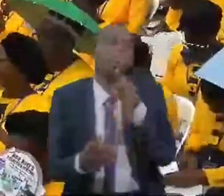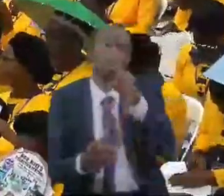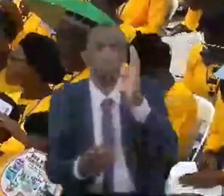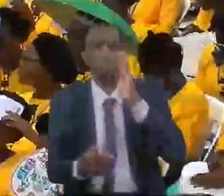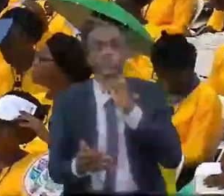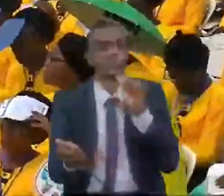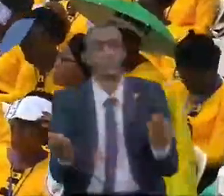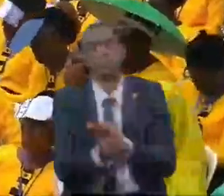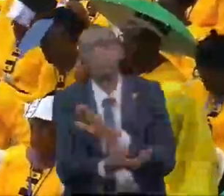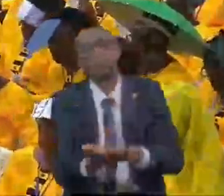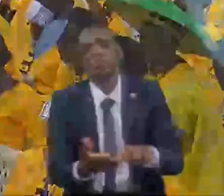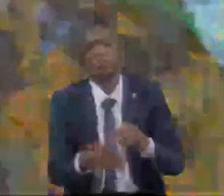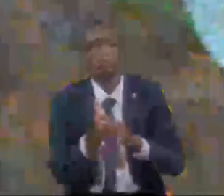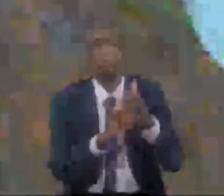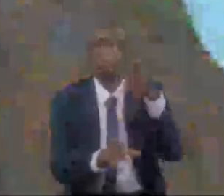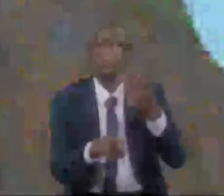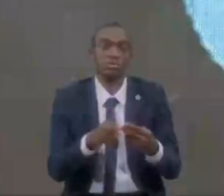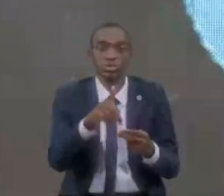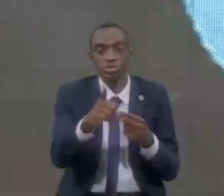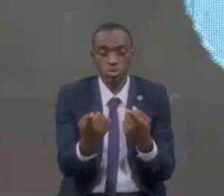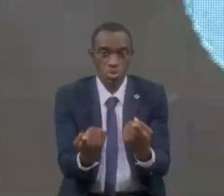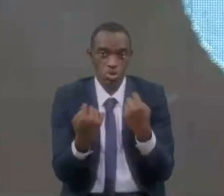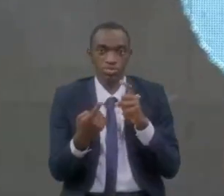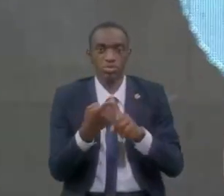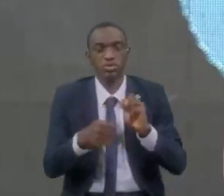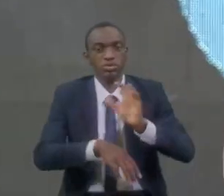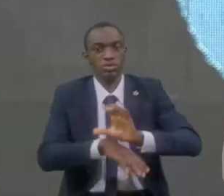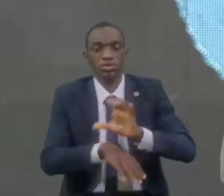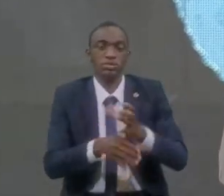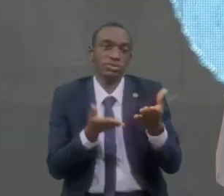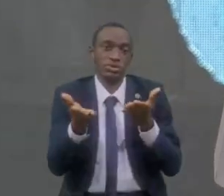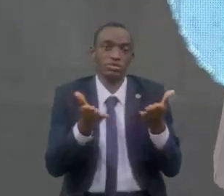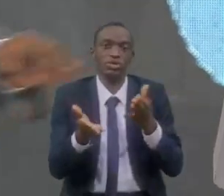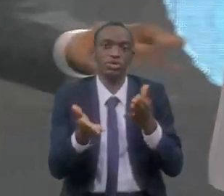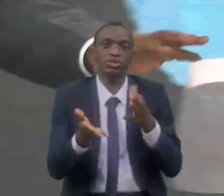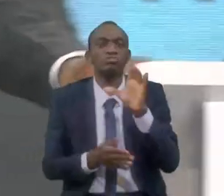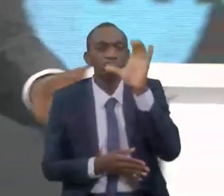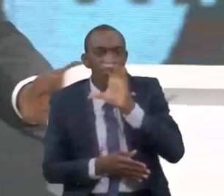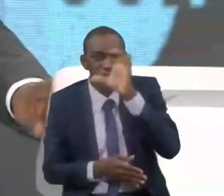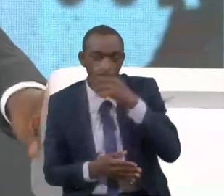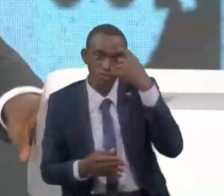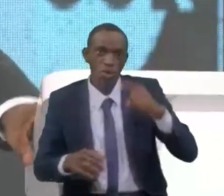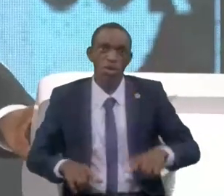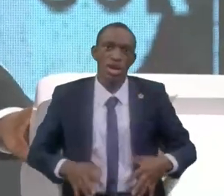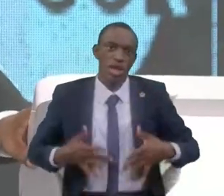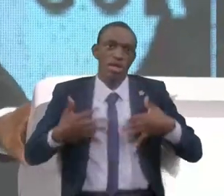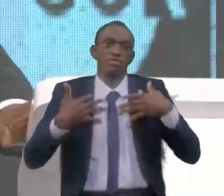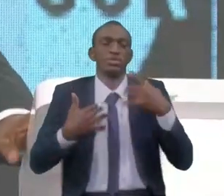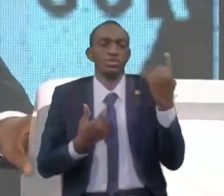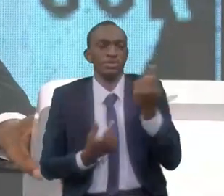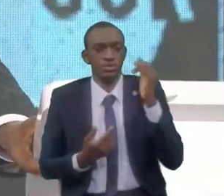Tu es venu à ce culte. Tu cherches la vie éternelle, la vie abondante, la